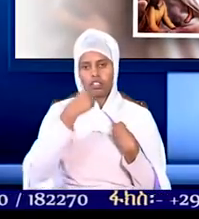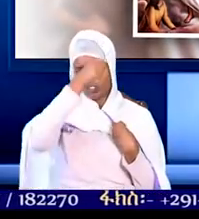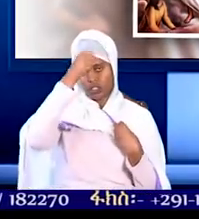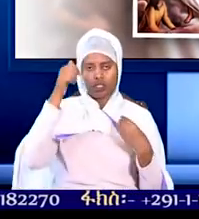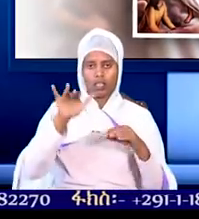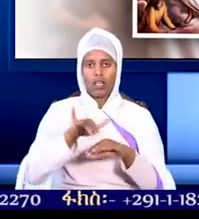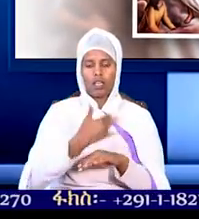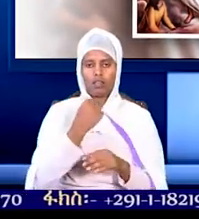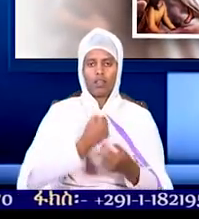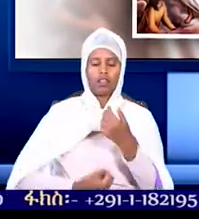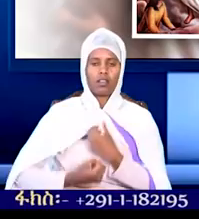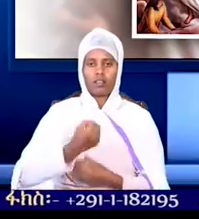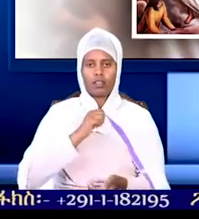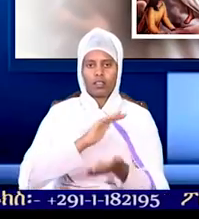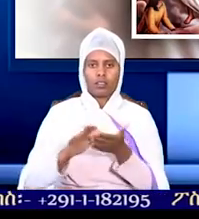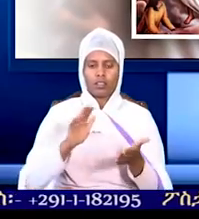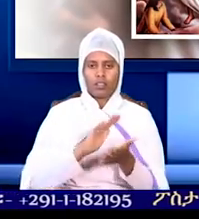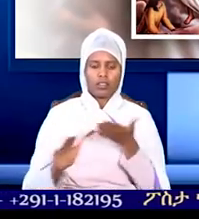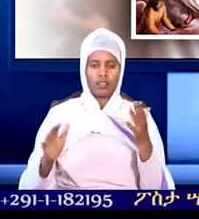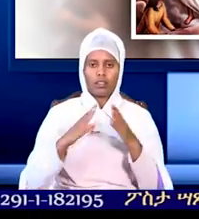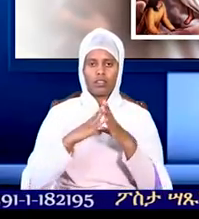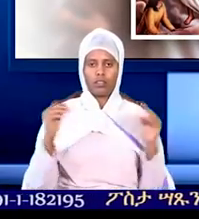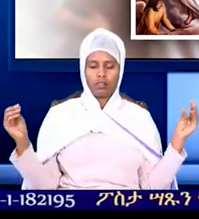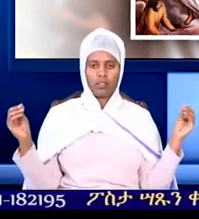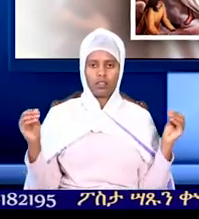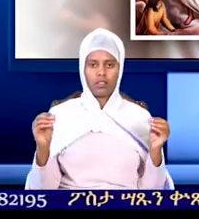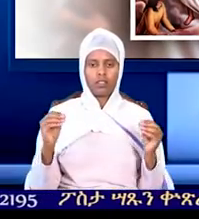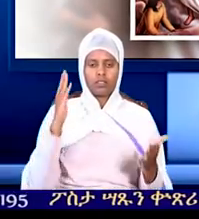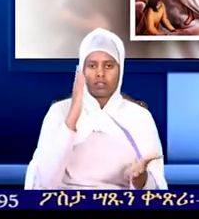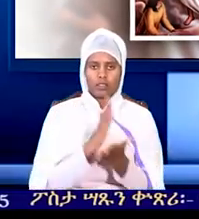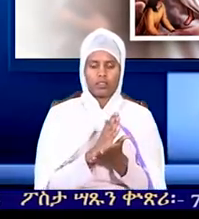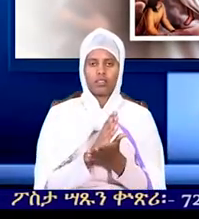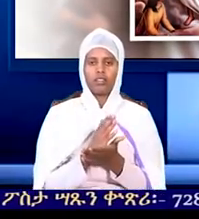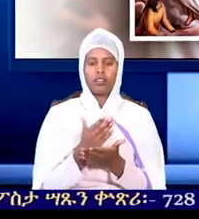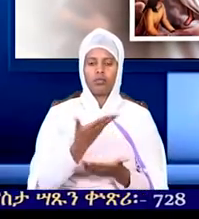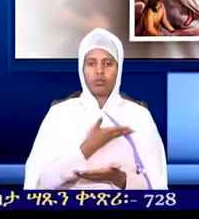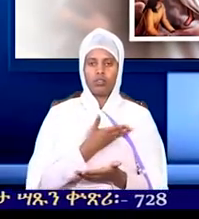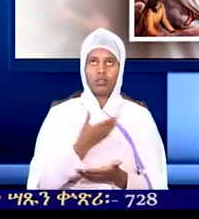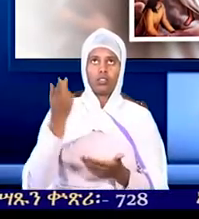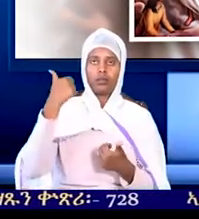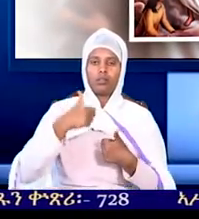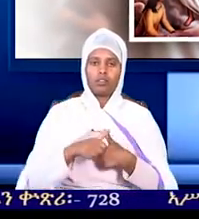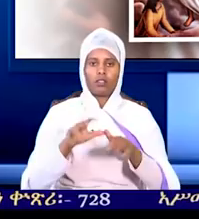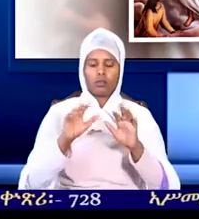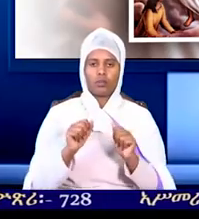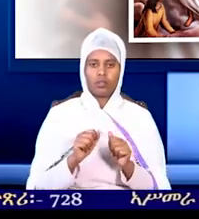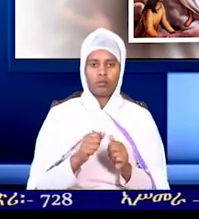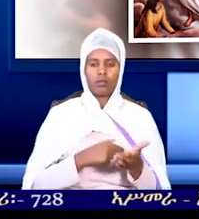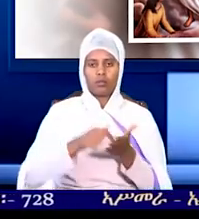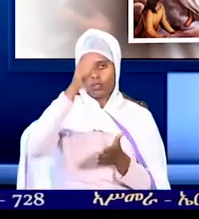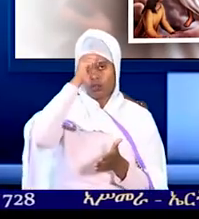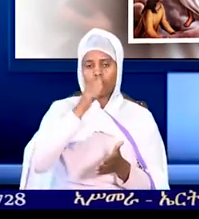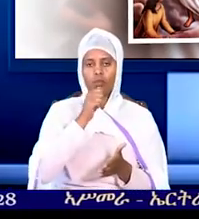خبزة معتنا كقر حتياتنا كرحق صدقنا كفرفر قدس